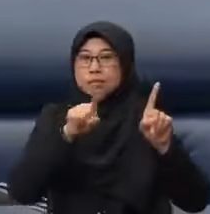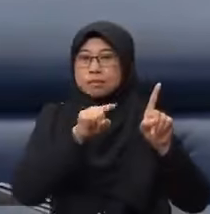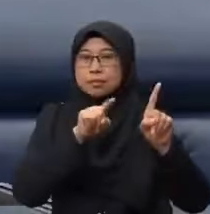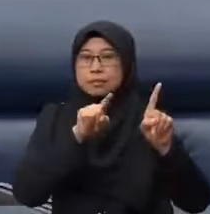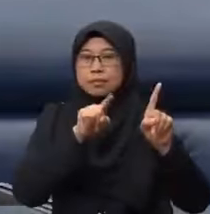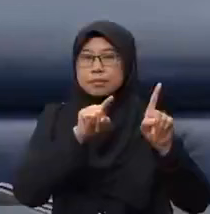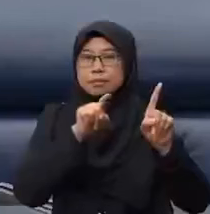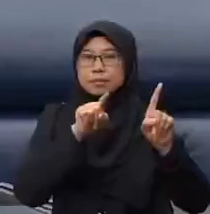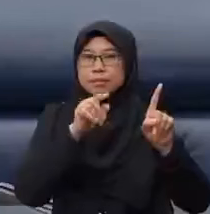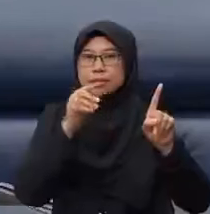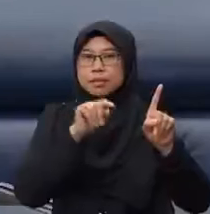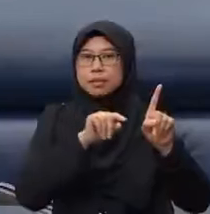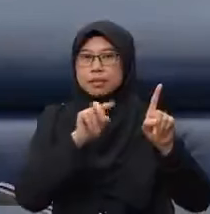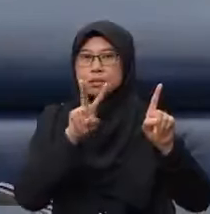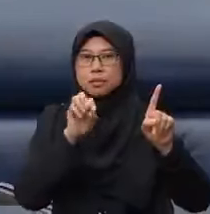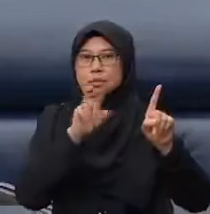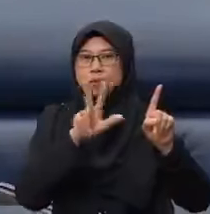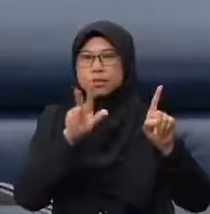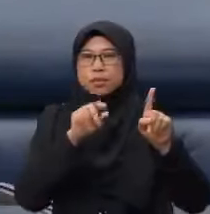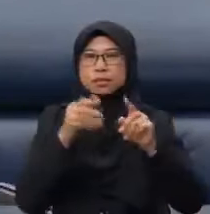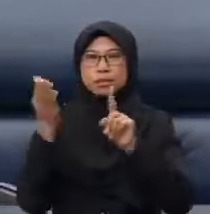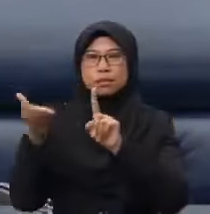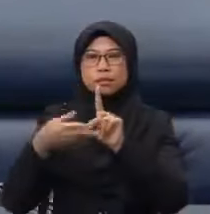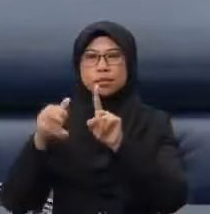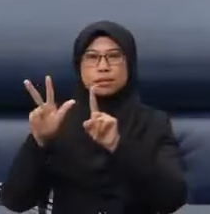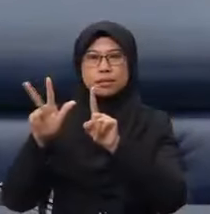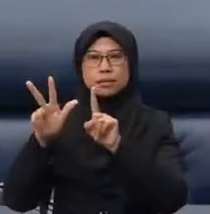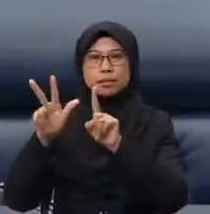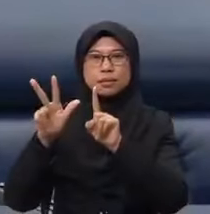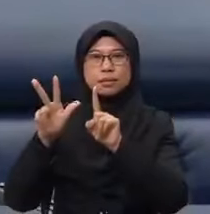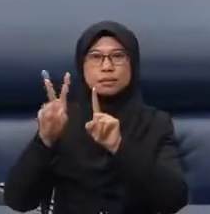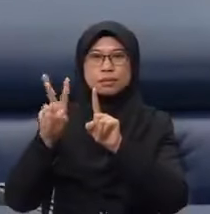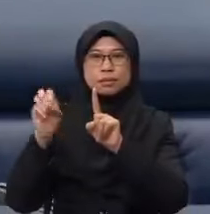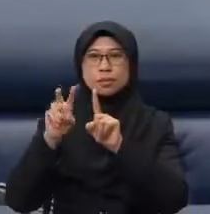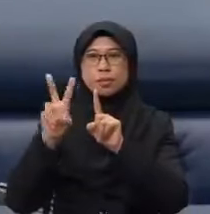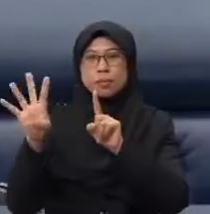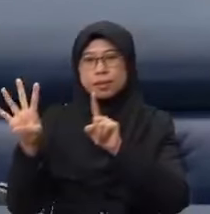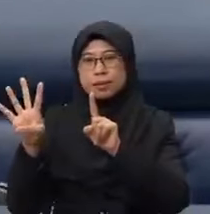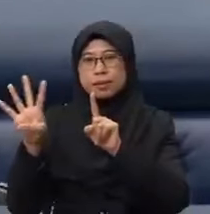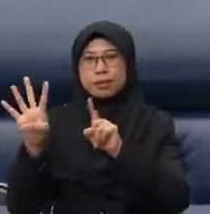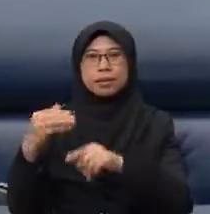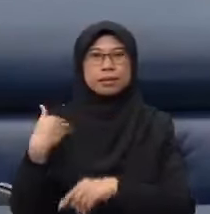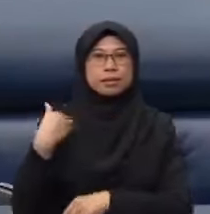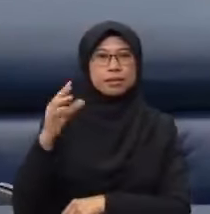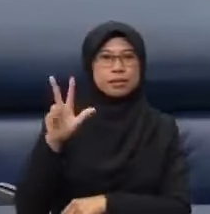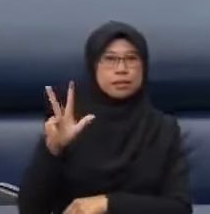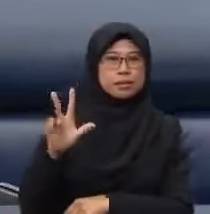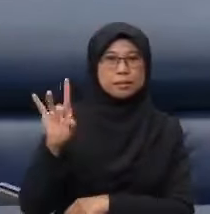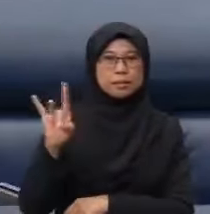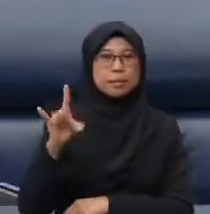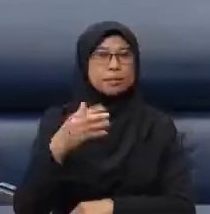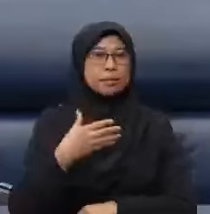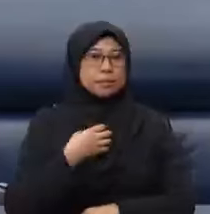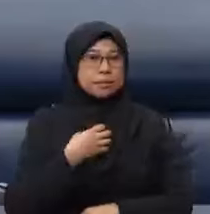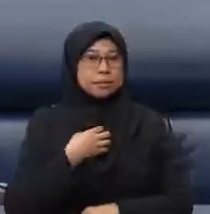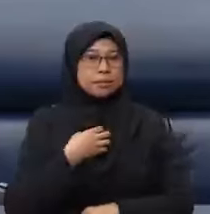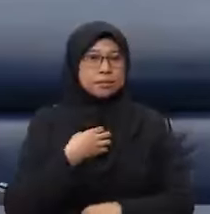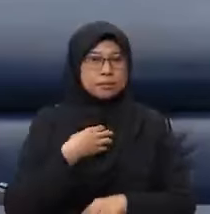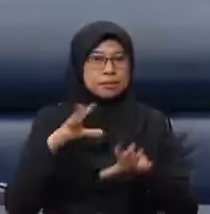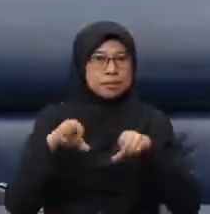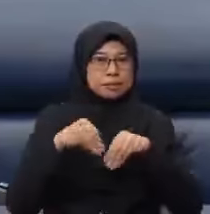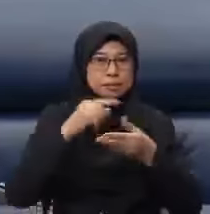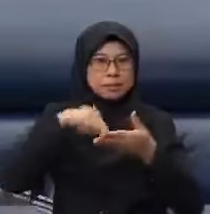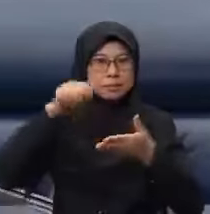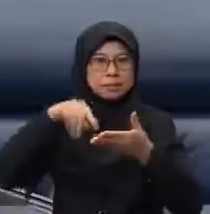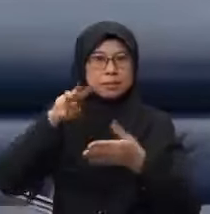hingga 2023 hingga 1 hari bulan Mac 2024 sebanyak 38 aduan telah diterima dan disiasat oleh